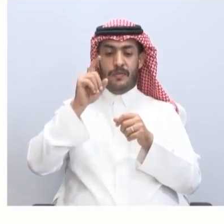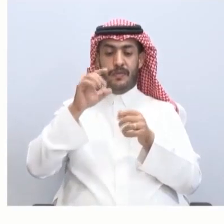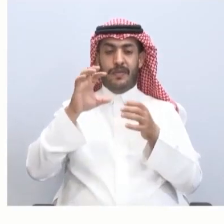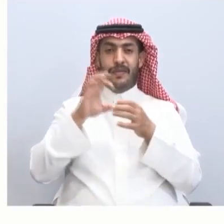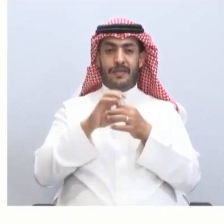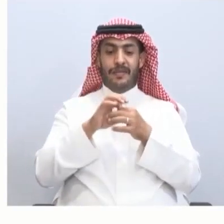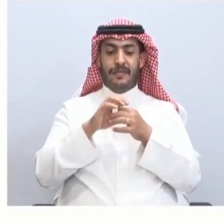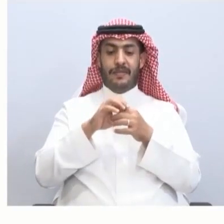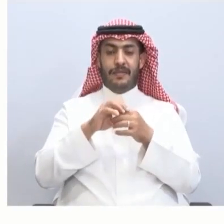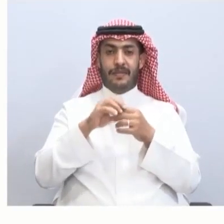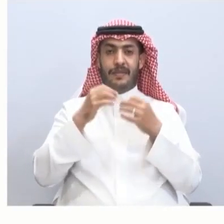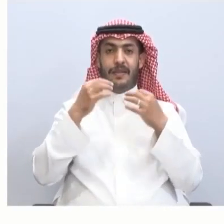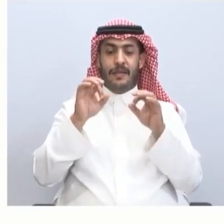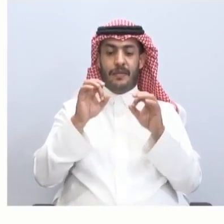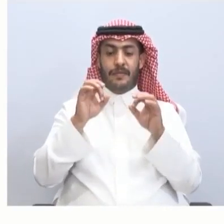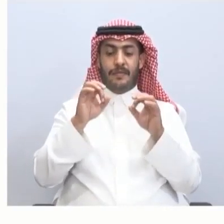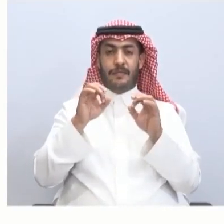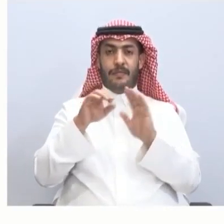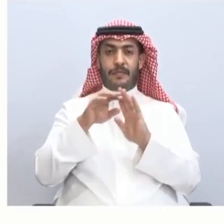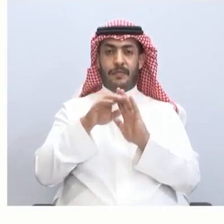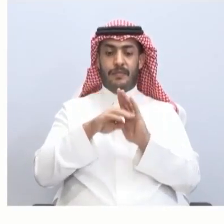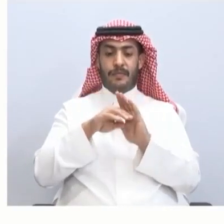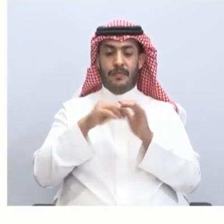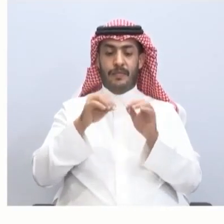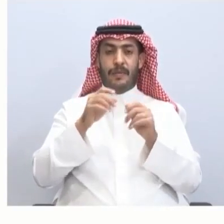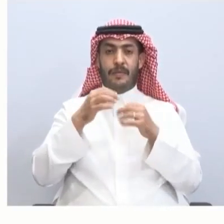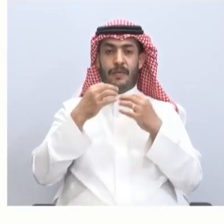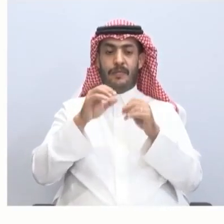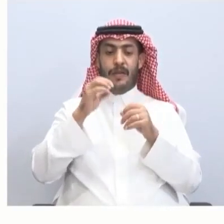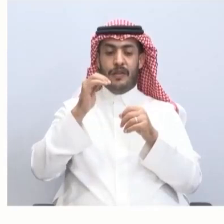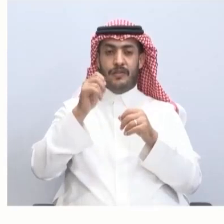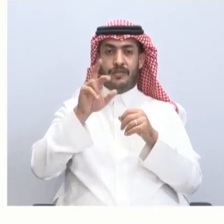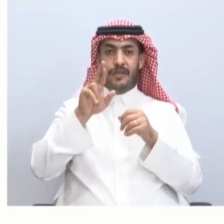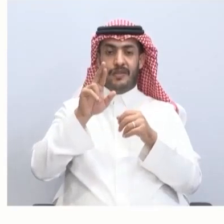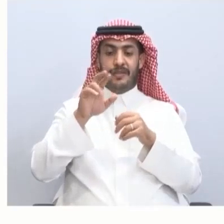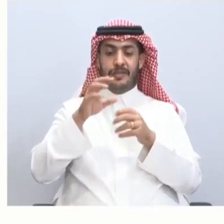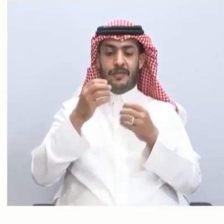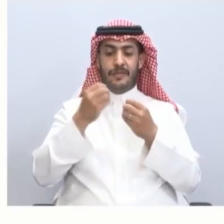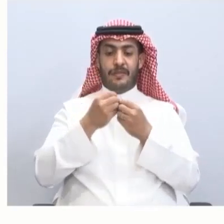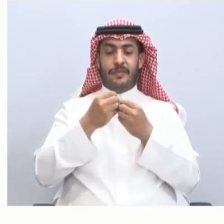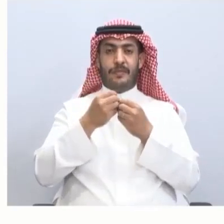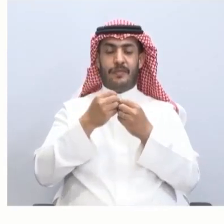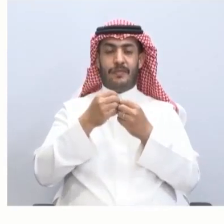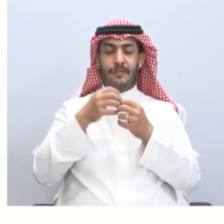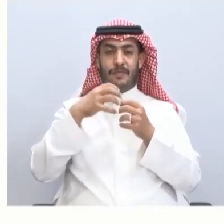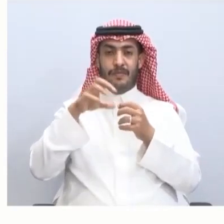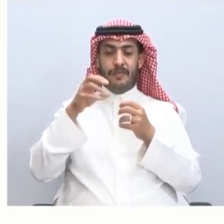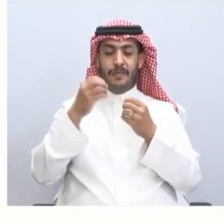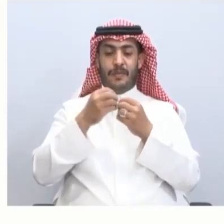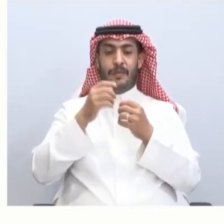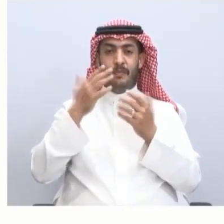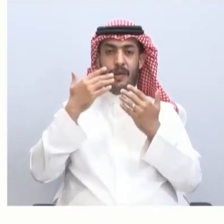الاتفاق على ذلك وبعدها اصبح الحجاز ب مكه